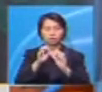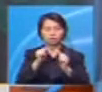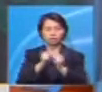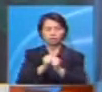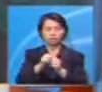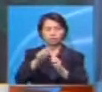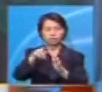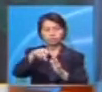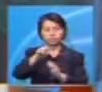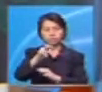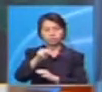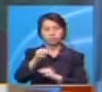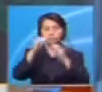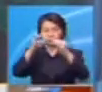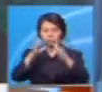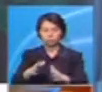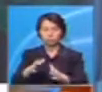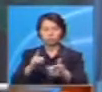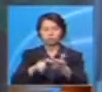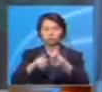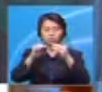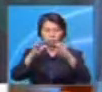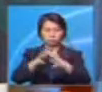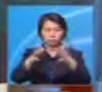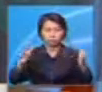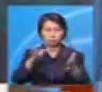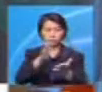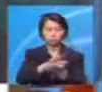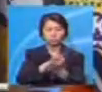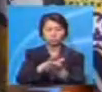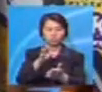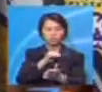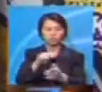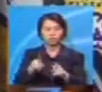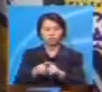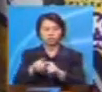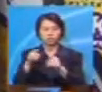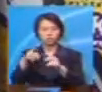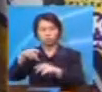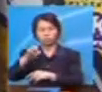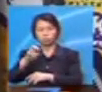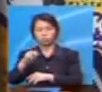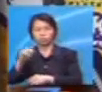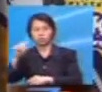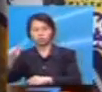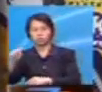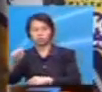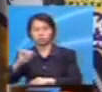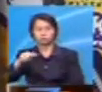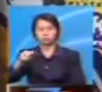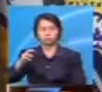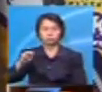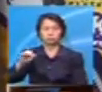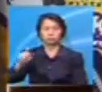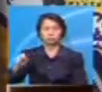penyajak Cikgu Ahmad Sarju serta guru besar SKK sekolah kebangsaan Puncak Alam 2 Jumat